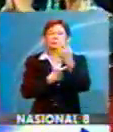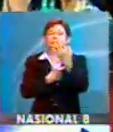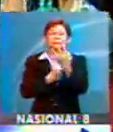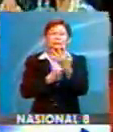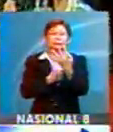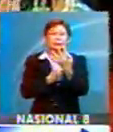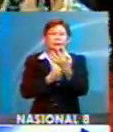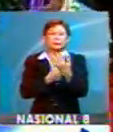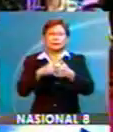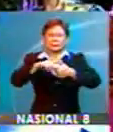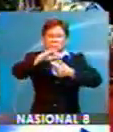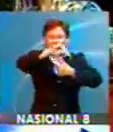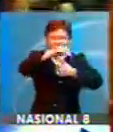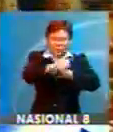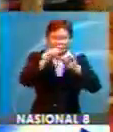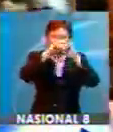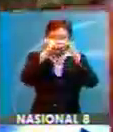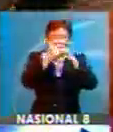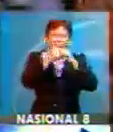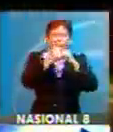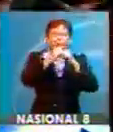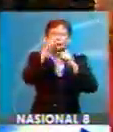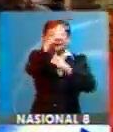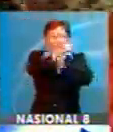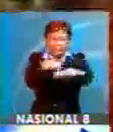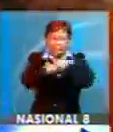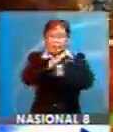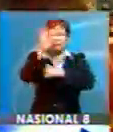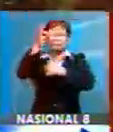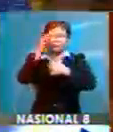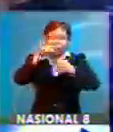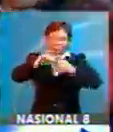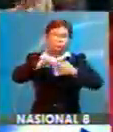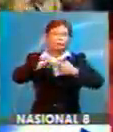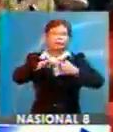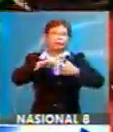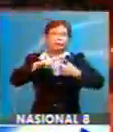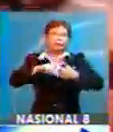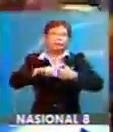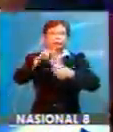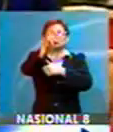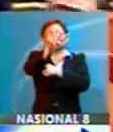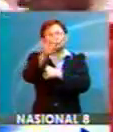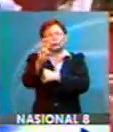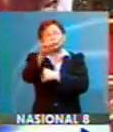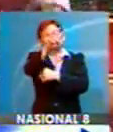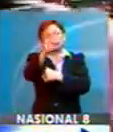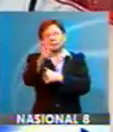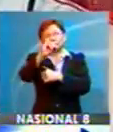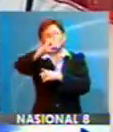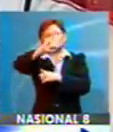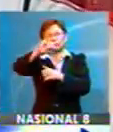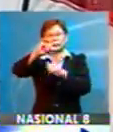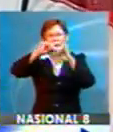ada 41 jabatan dan agensi kerajaan negeri dan persekutuan yang terdiri daripada 27 jabatan dan agensi